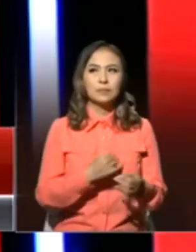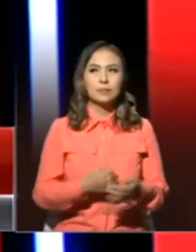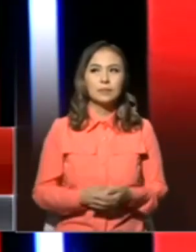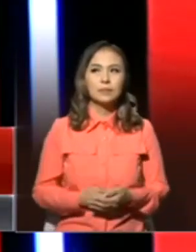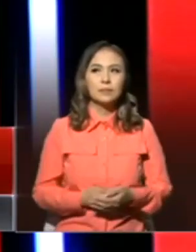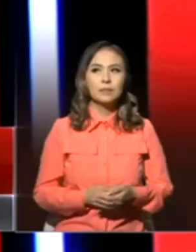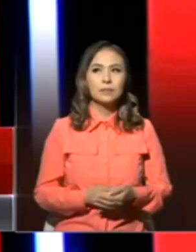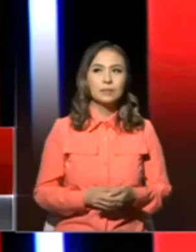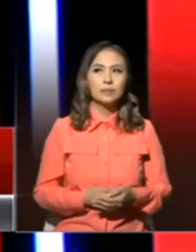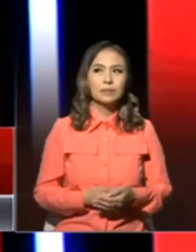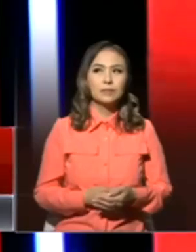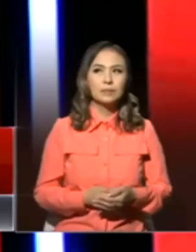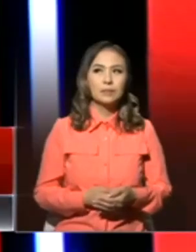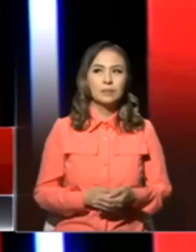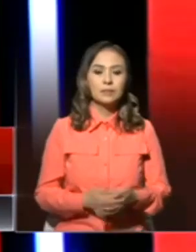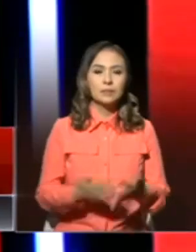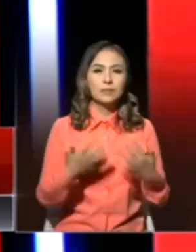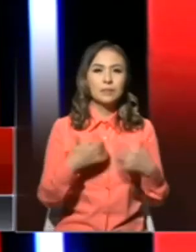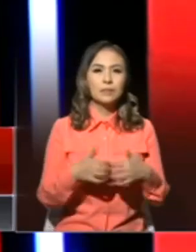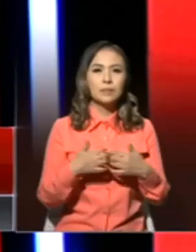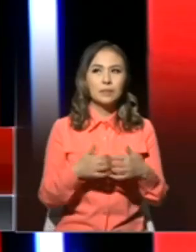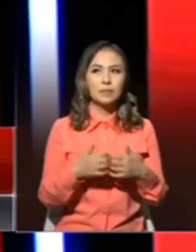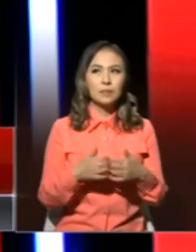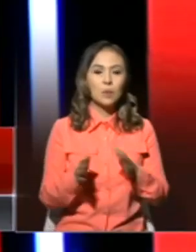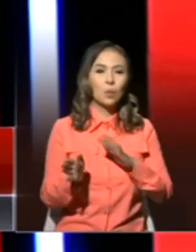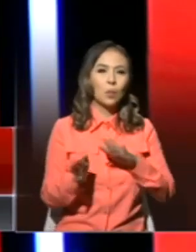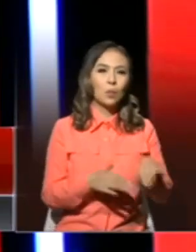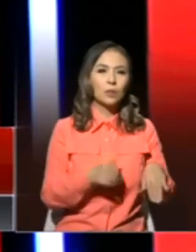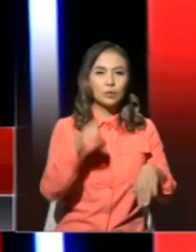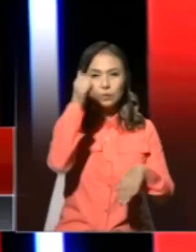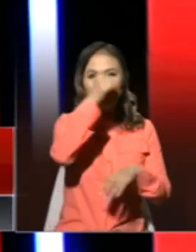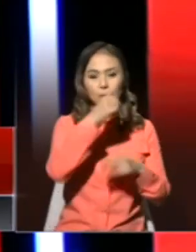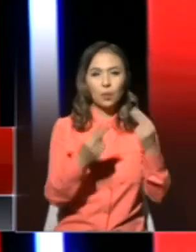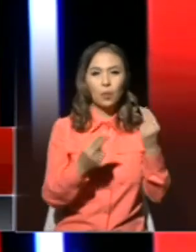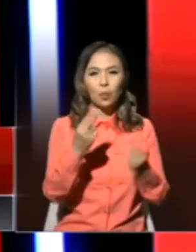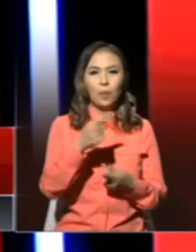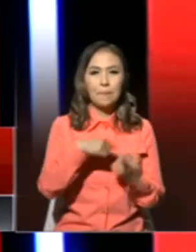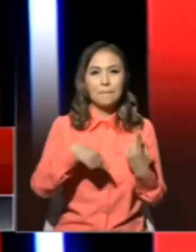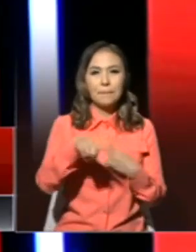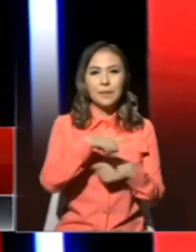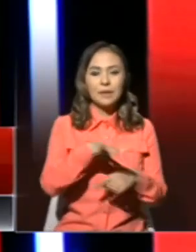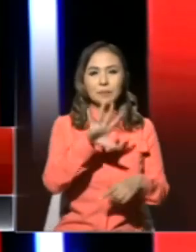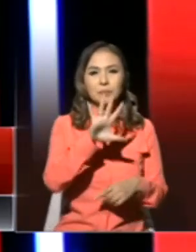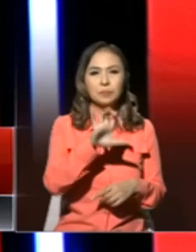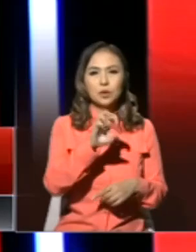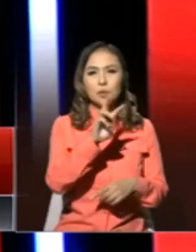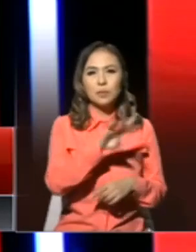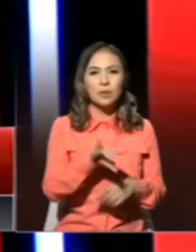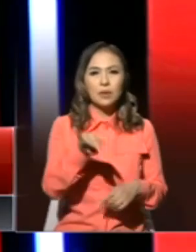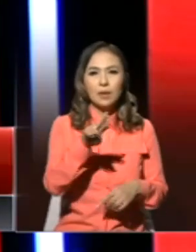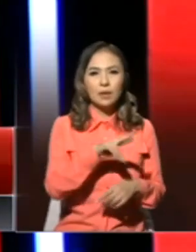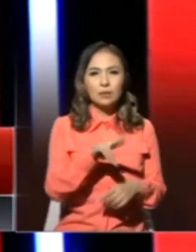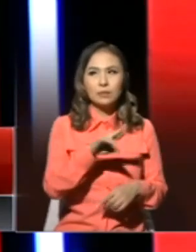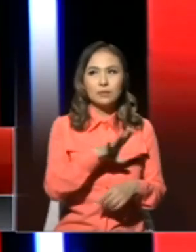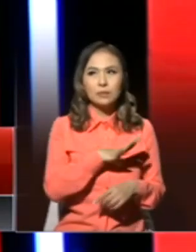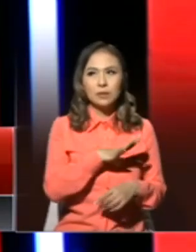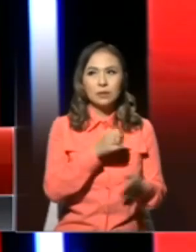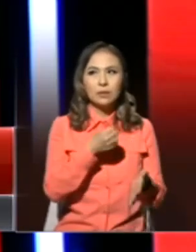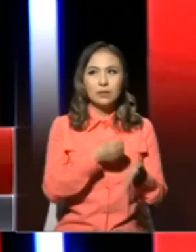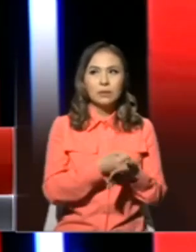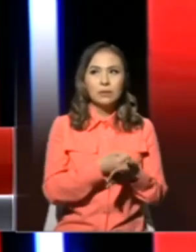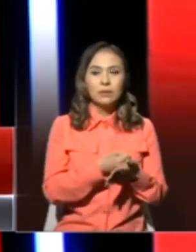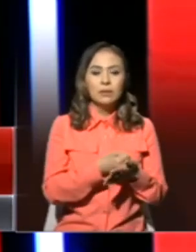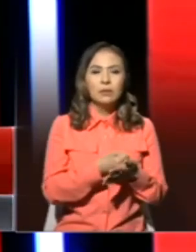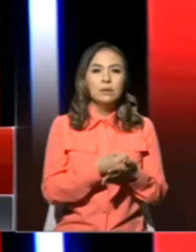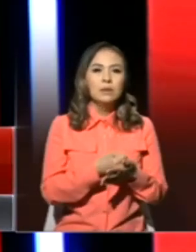мінекей тағы бір санды келтіре кетейік. Өткен жылы ойын бизнесінің айналымы 550 миллиард, 54 миллиард теңгеге жеткен, жаңа